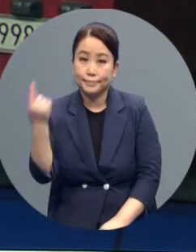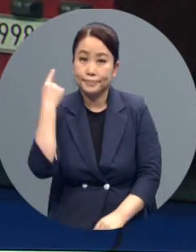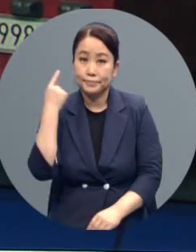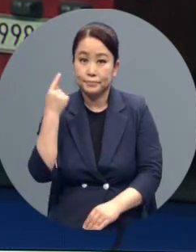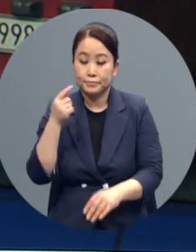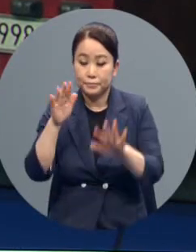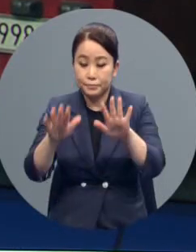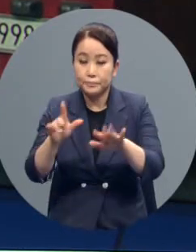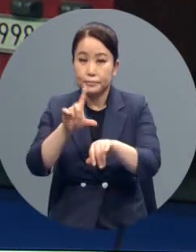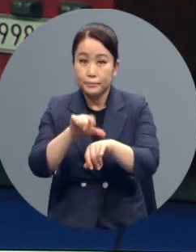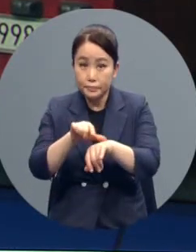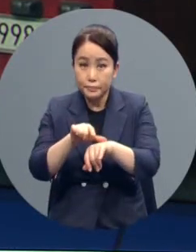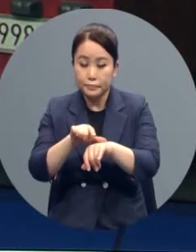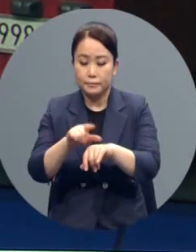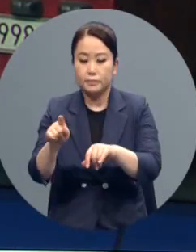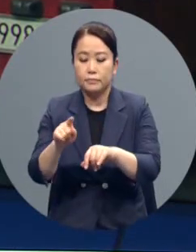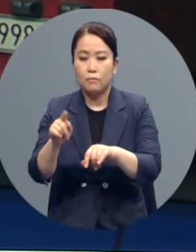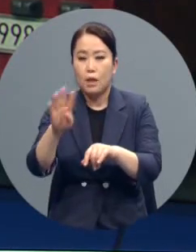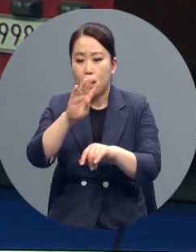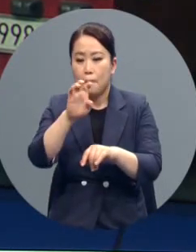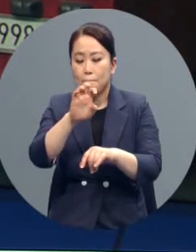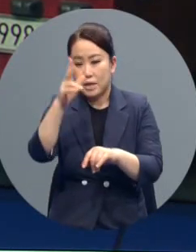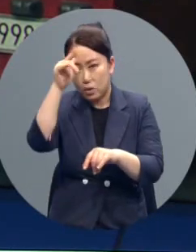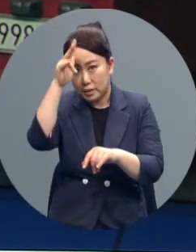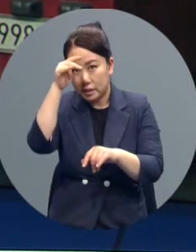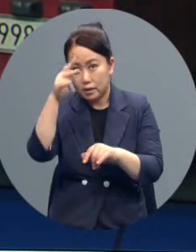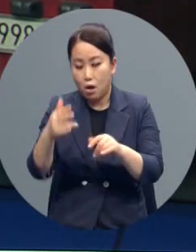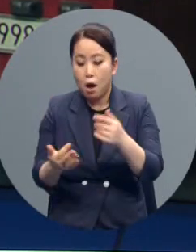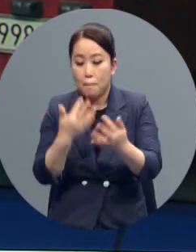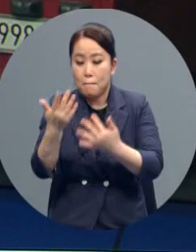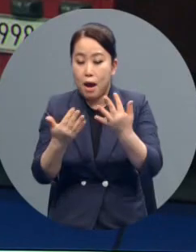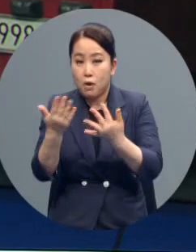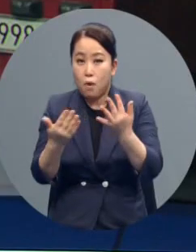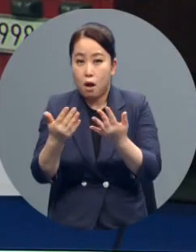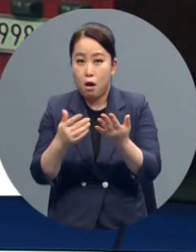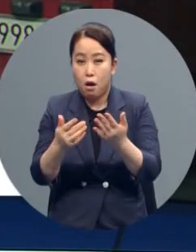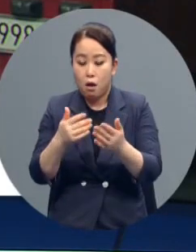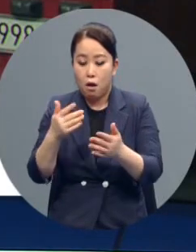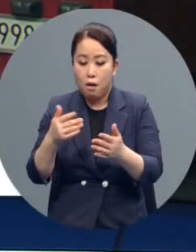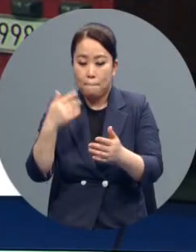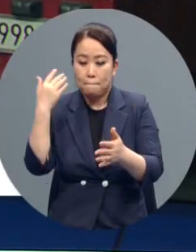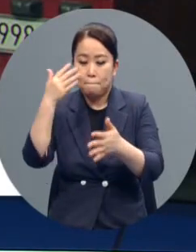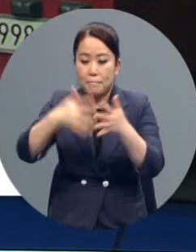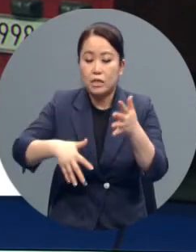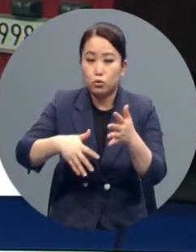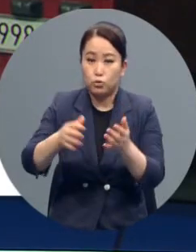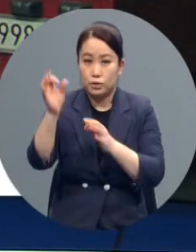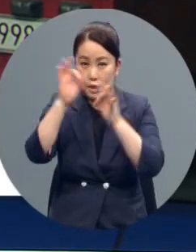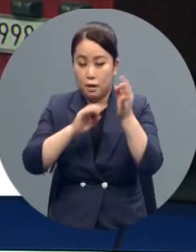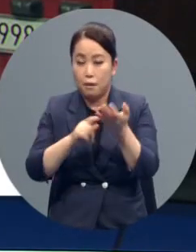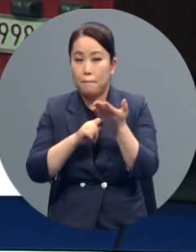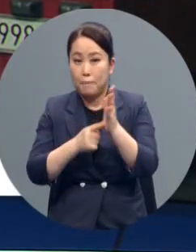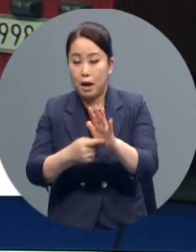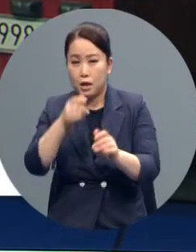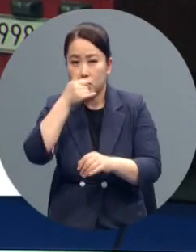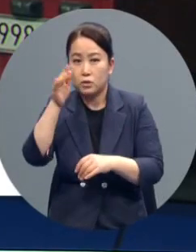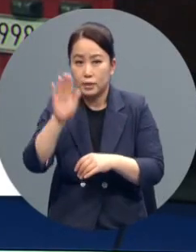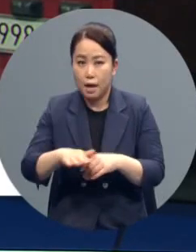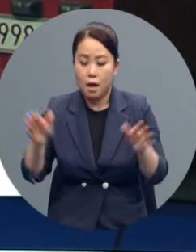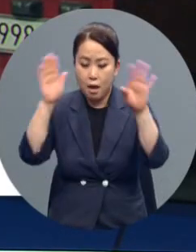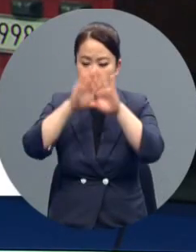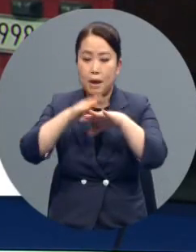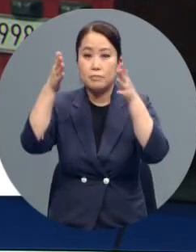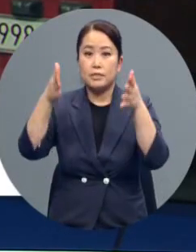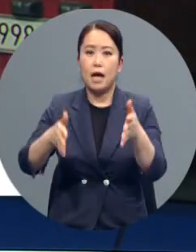어제 이 시간에 파출소 방화 미수 사건 전해드렸었는데요. 밤사이 부산에서 또 방화 사건이 두 건이나